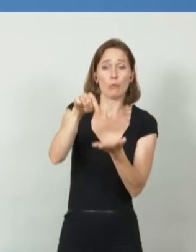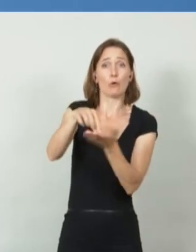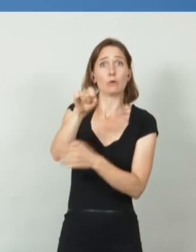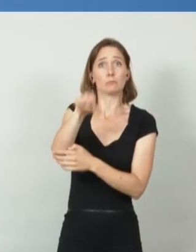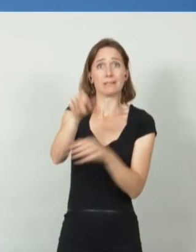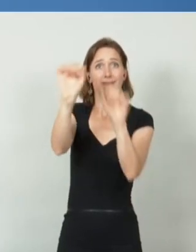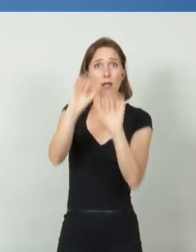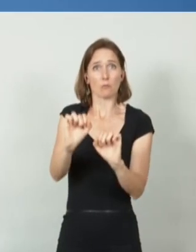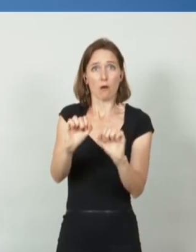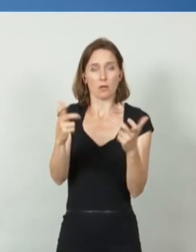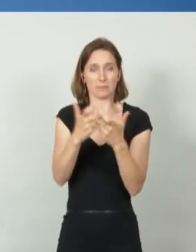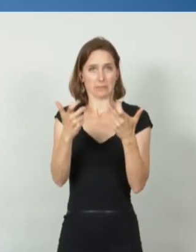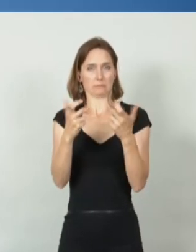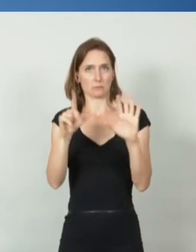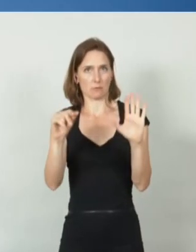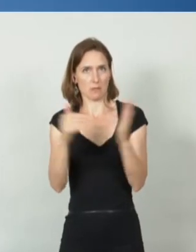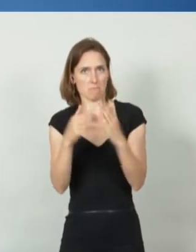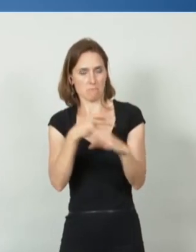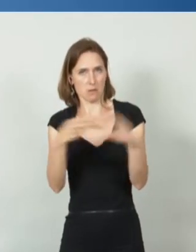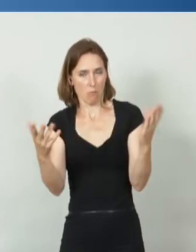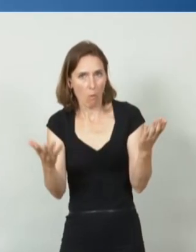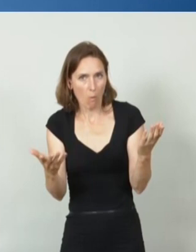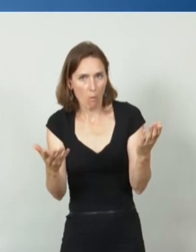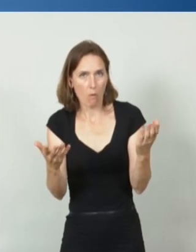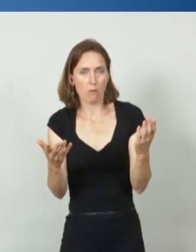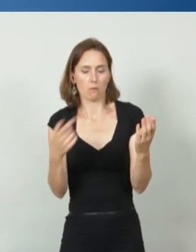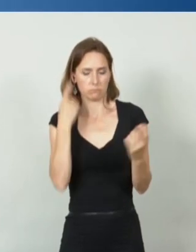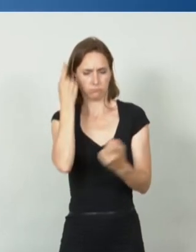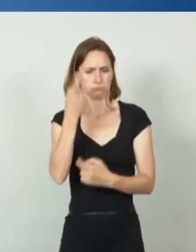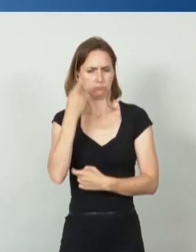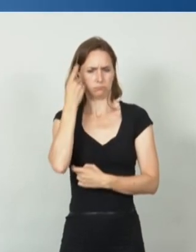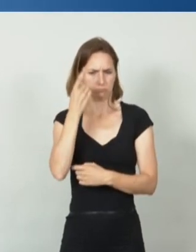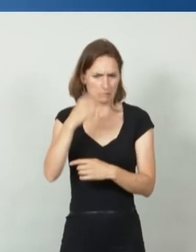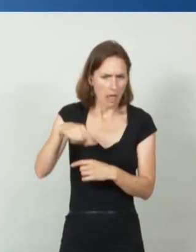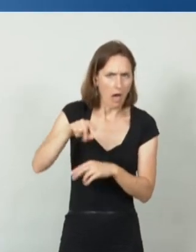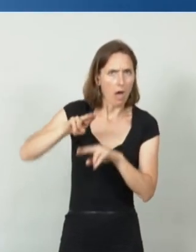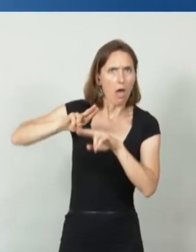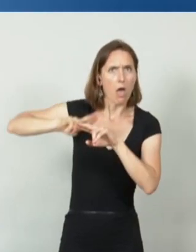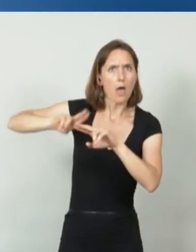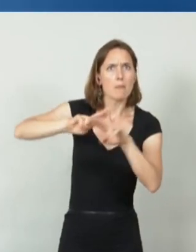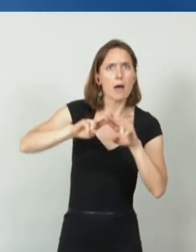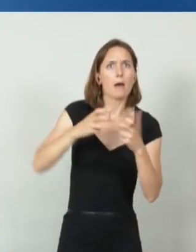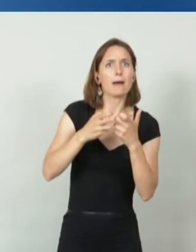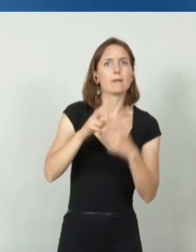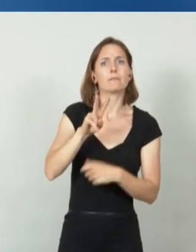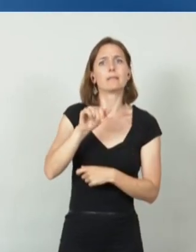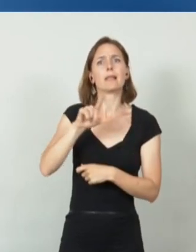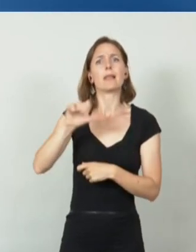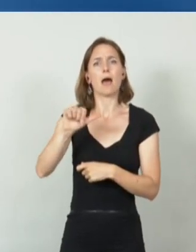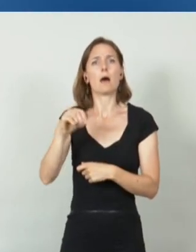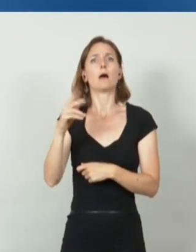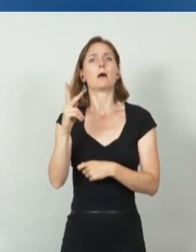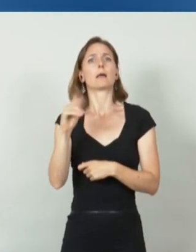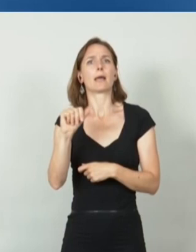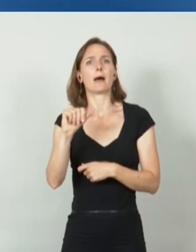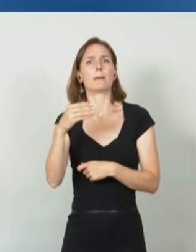je n'ose imaginer combien coûtera le nettoyage et la remise en état de la Villa Kaminsky ce